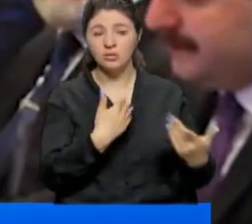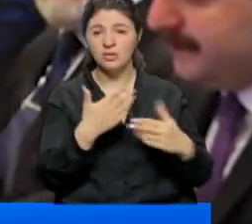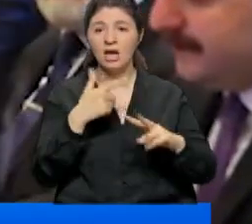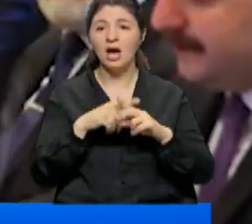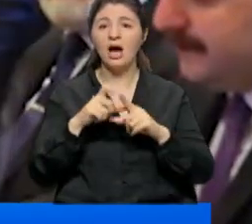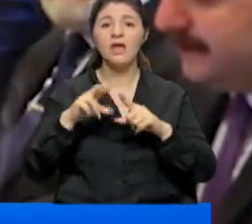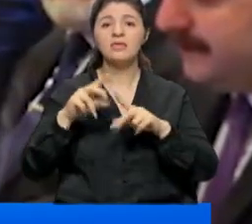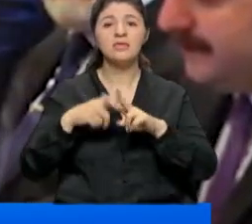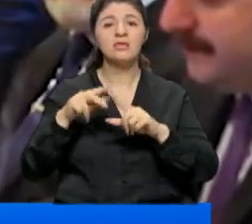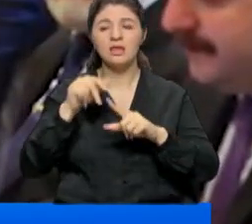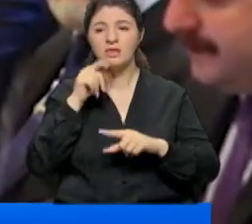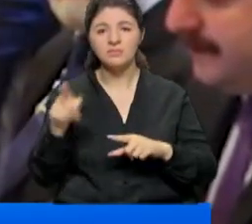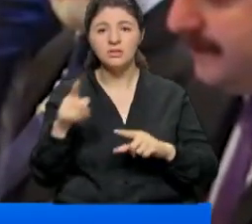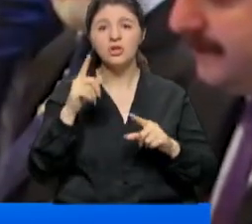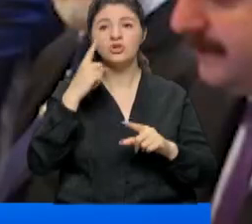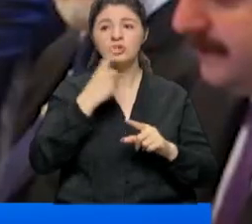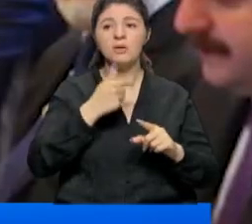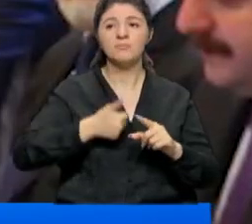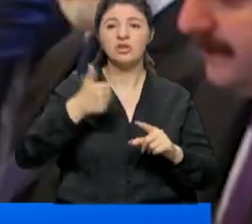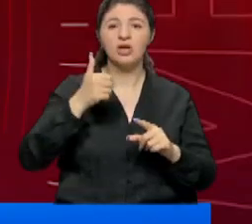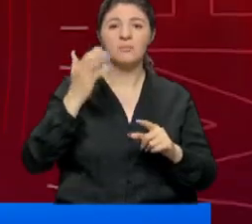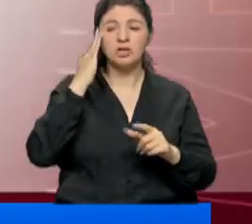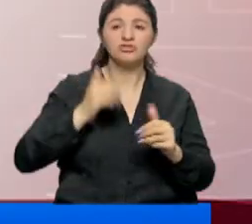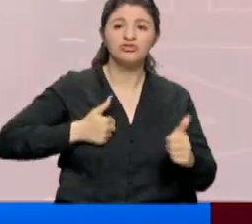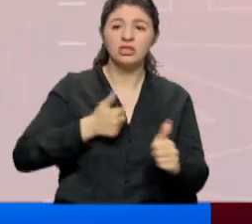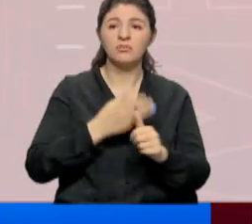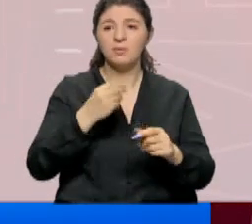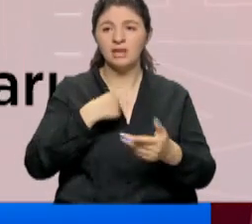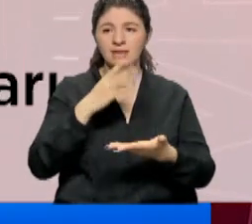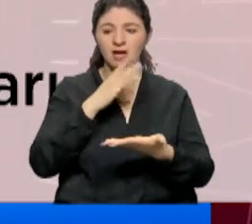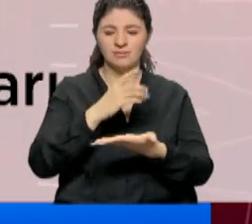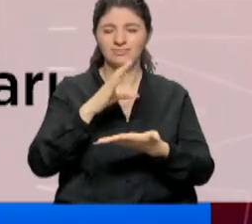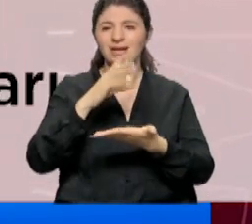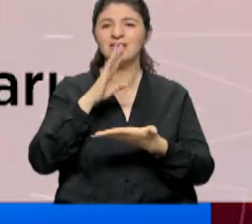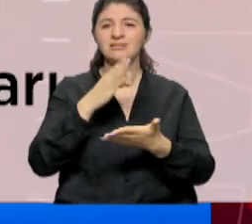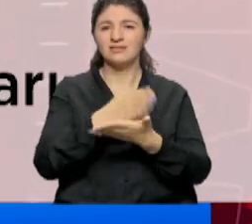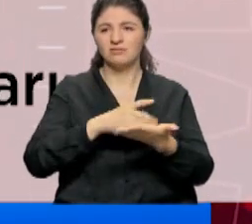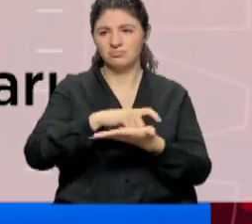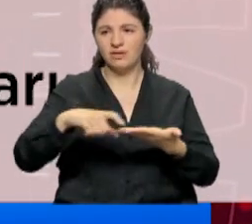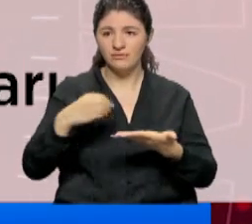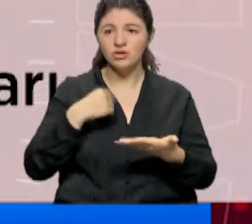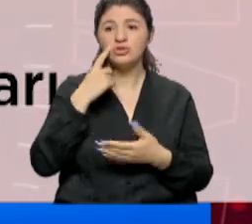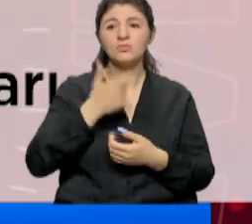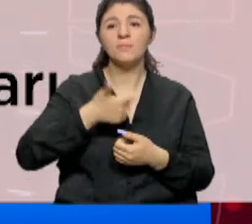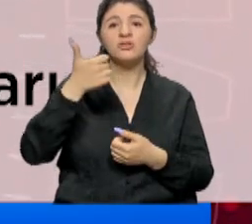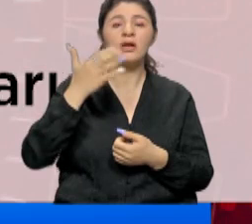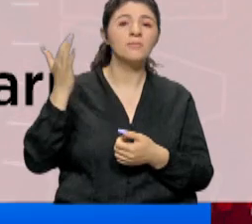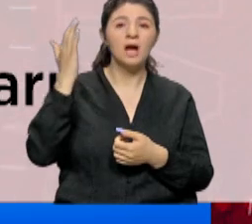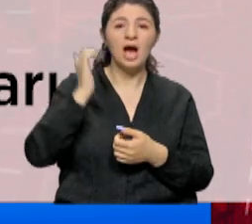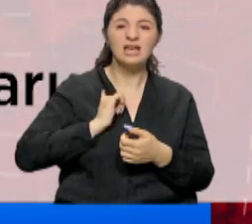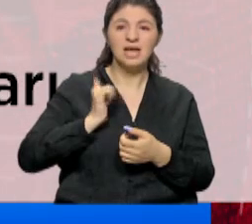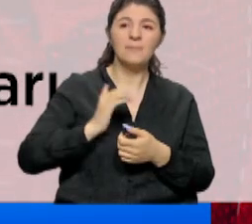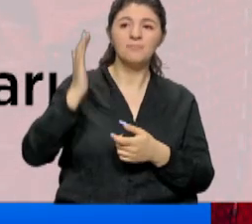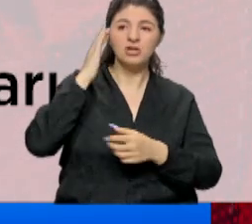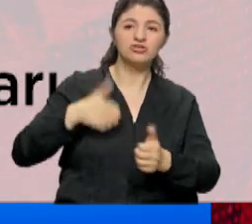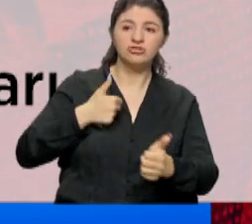Adnan Tanrıverdi'nin Cumhurbaşkanı başdanışmanı olduğu dönemde yaşanmış bana kartvizitini verdi Cumhurbaşkanı askeri başdanışmanı yazıyor Ben